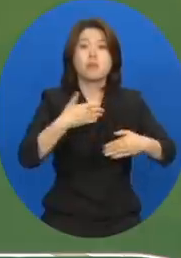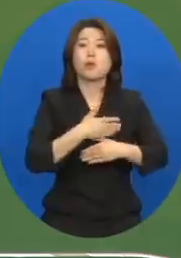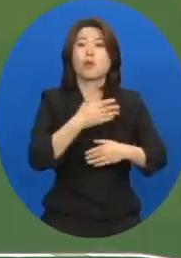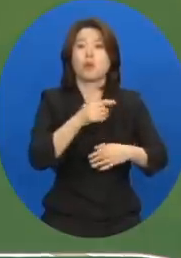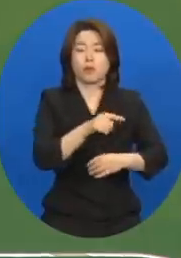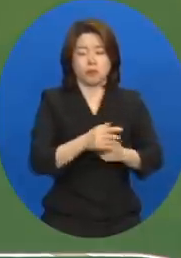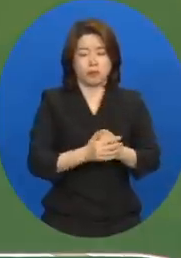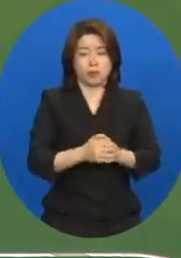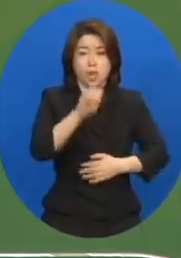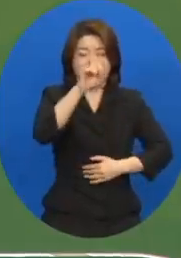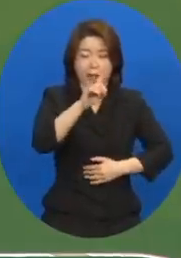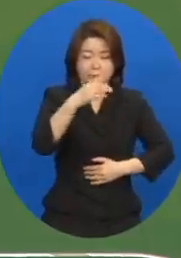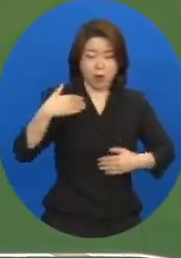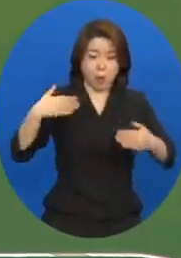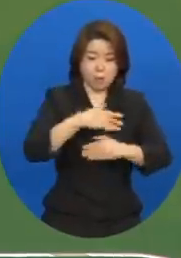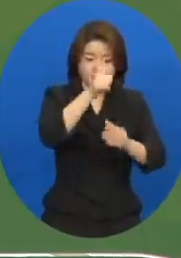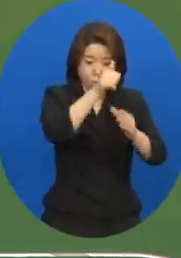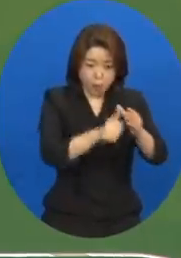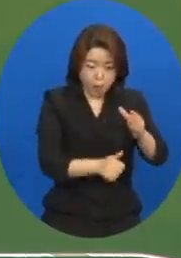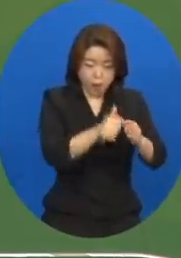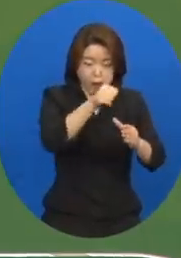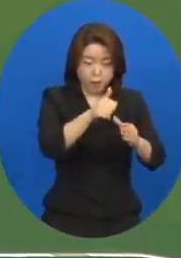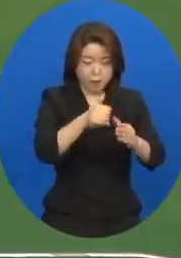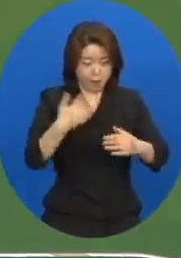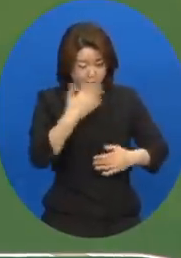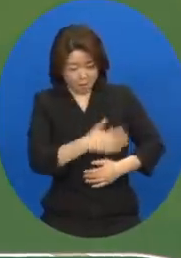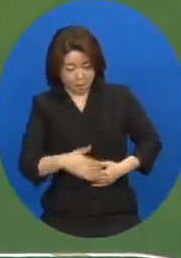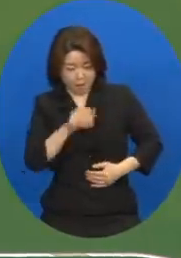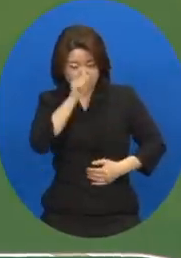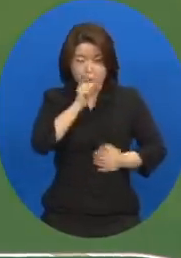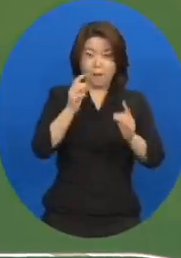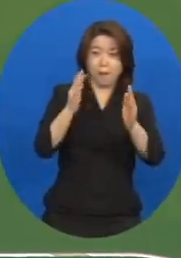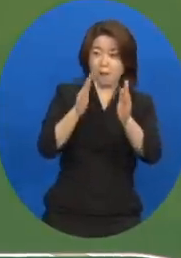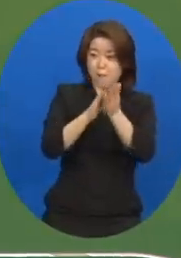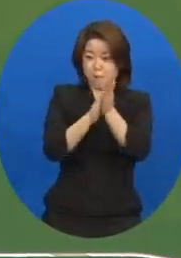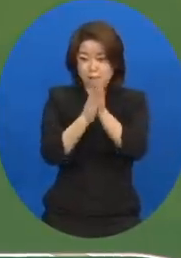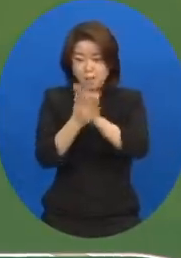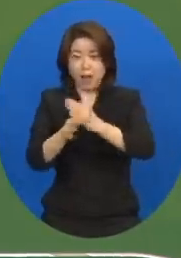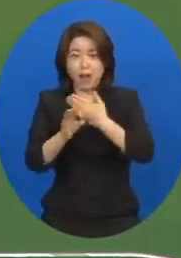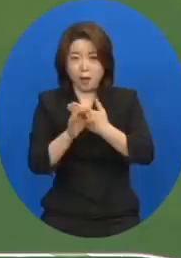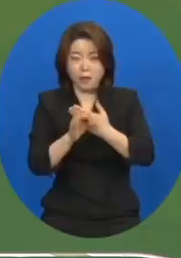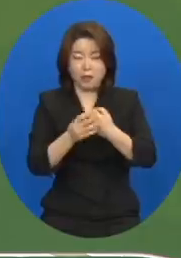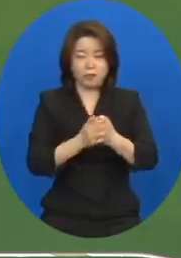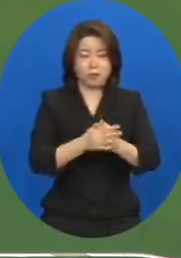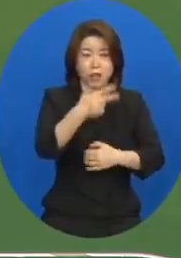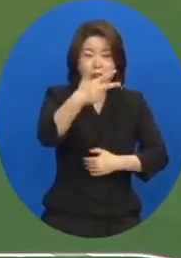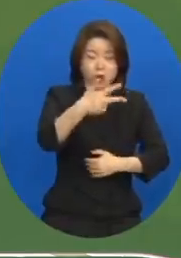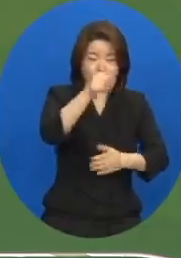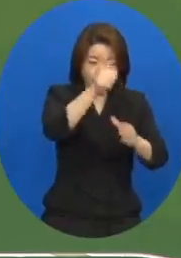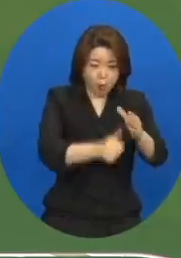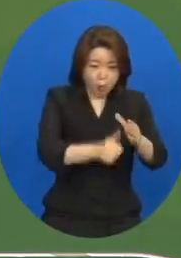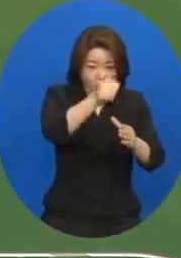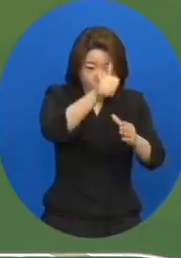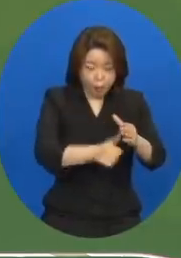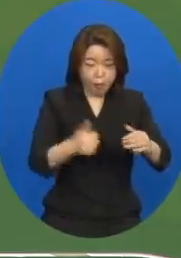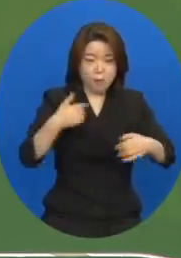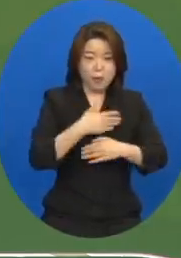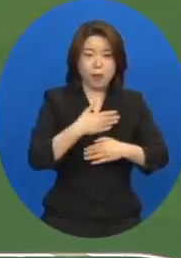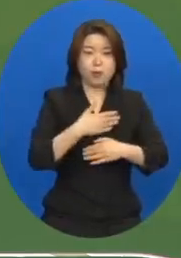아니 한 번 목욕할 때마다 몸이 좀 좋아지는 증세라도 나타나면 그 일곱 번 목욕하는 건 진짜 아무것도